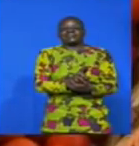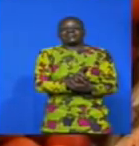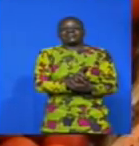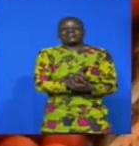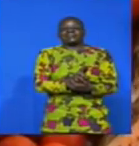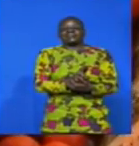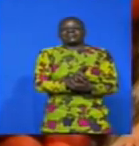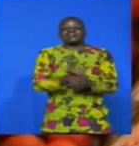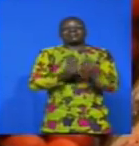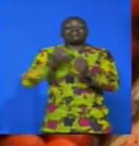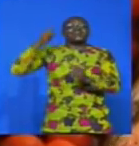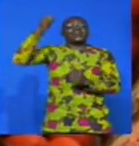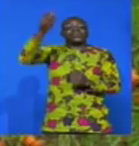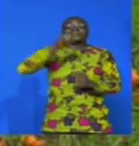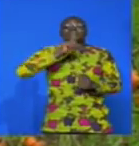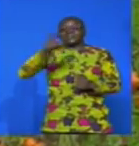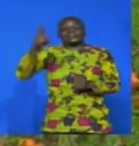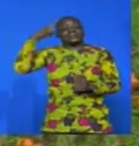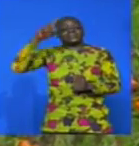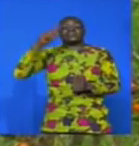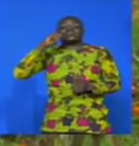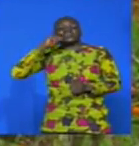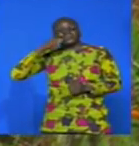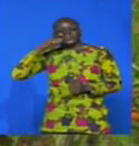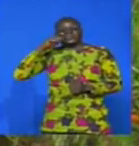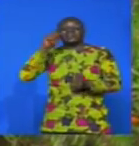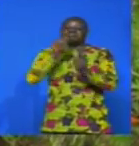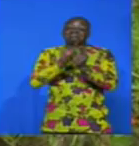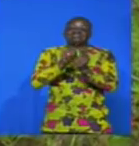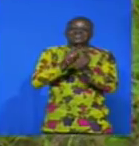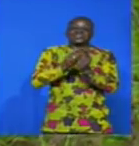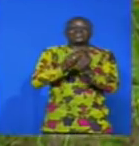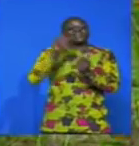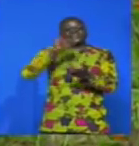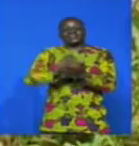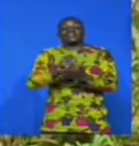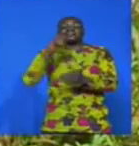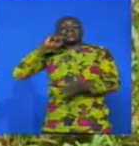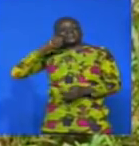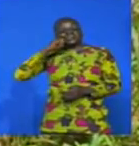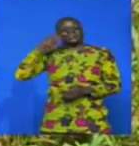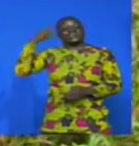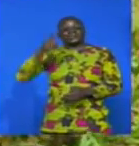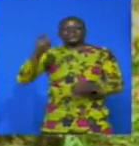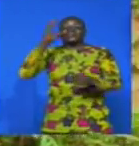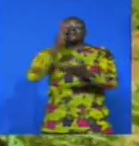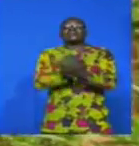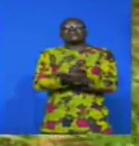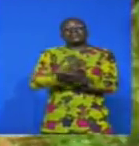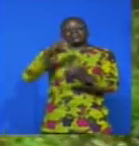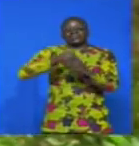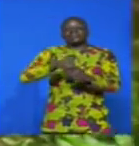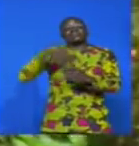Loin d'être une variété de tomates de petite taille, ces tomates ont plutôt été interrompues dans leur processus